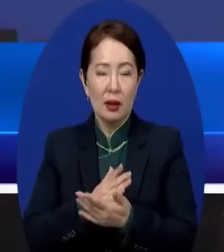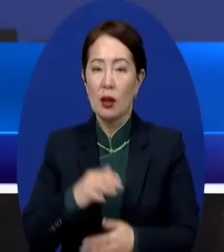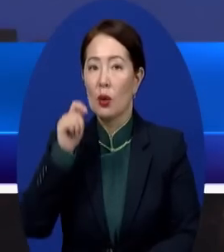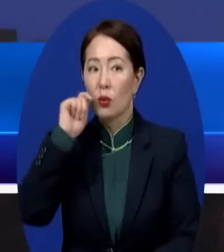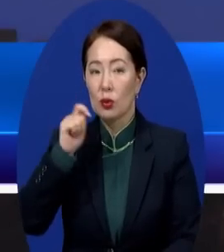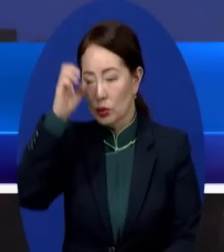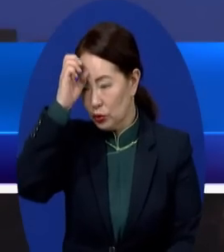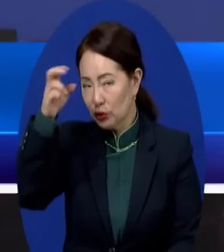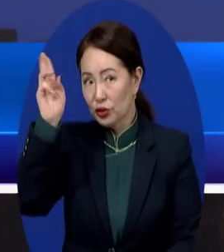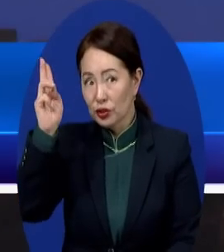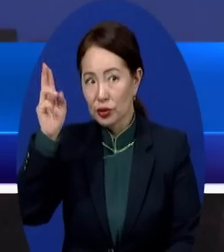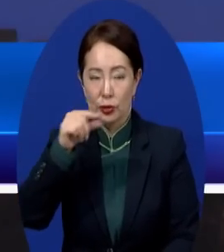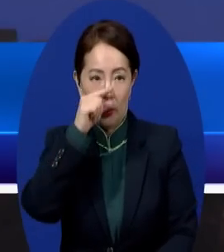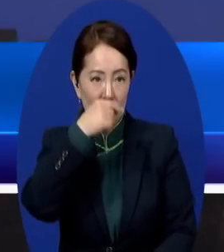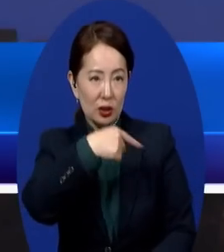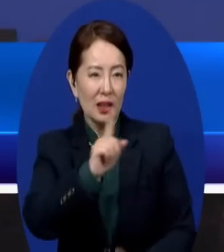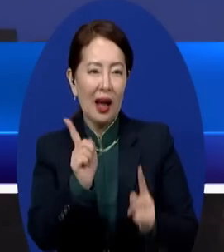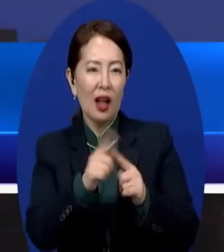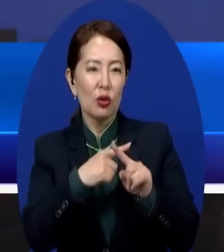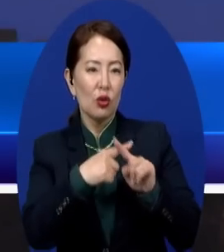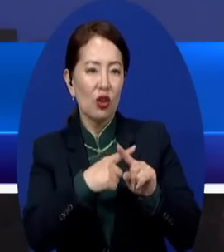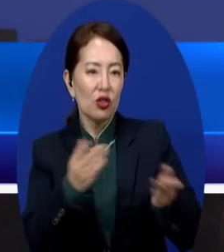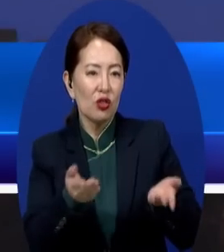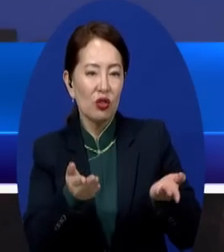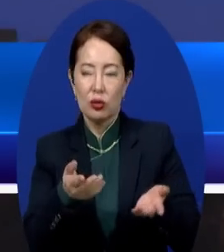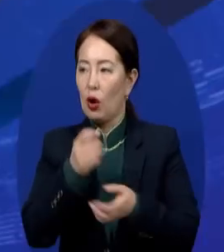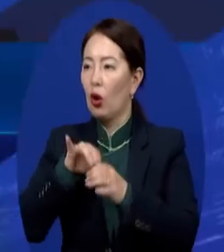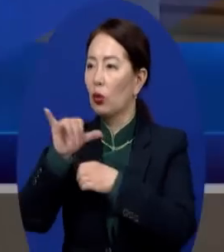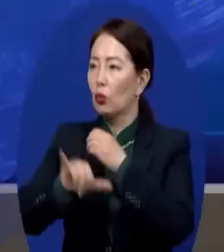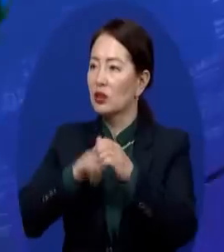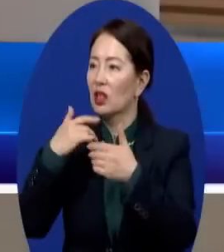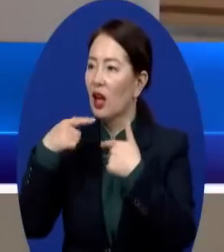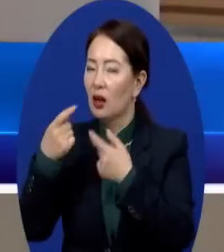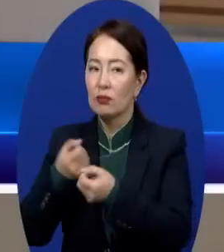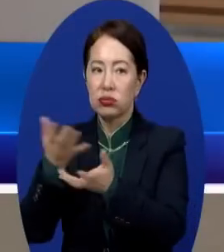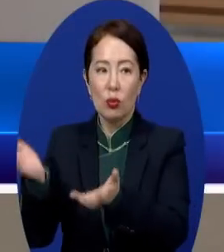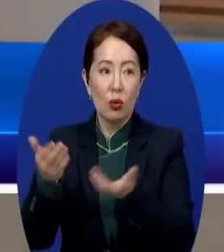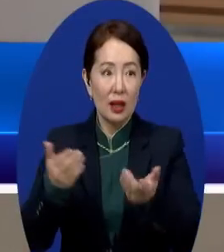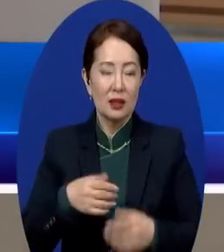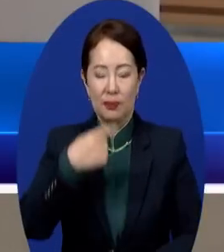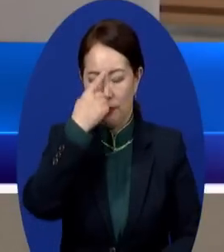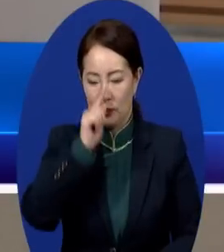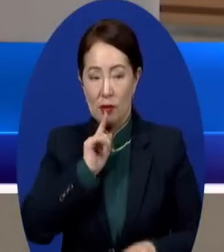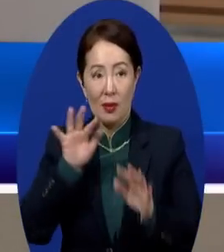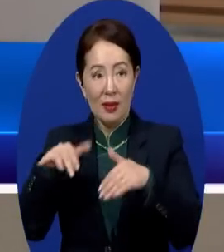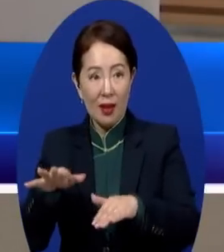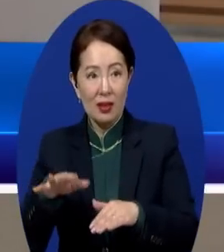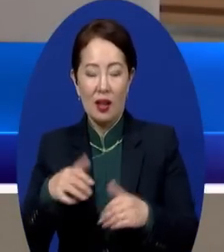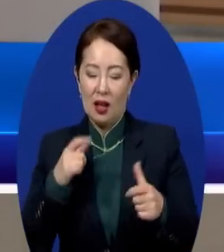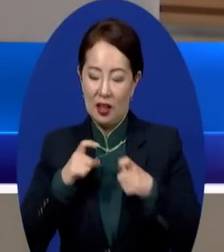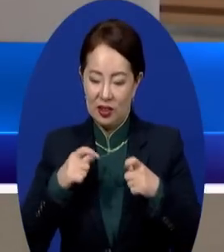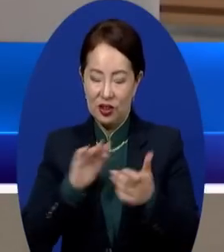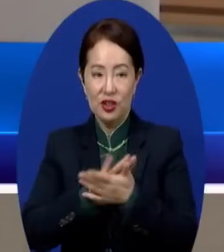Украйн ерөнхийлөгч Оросын холбооны улсад илүү хатуу хориг тавихыг олон улсад уриаллаа. Энэтхэг номхон талаа эдийн засгийн шин